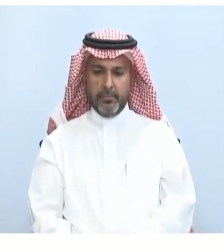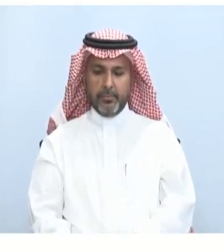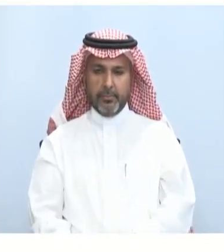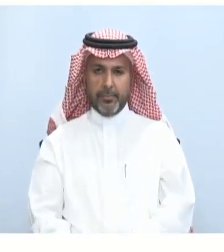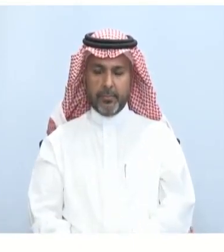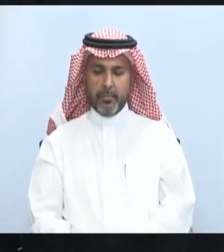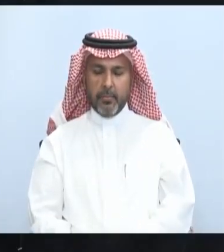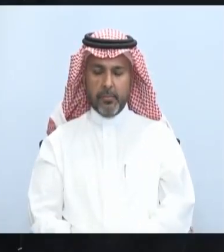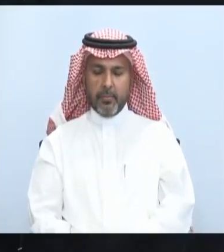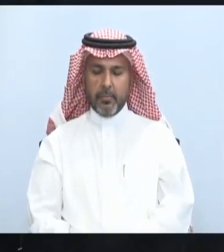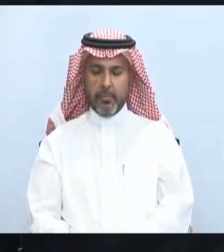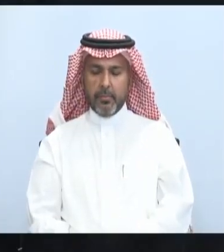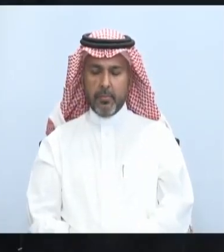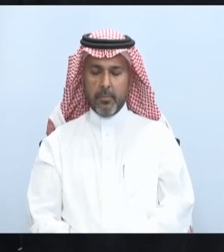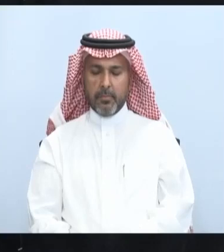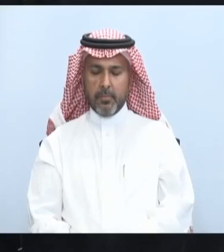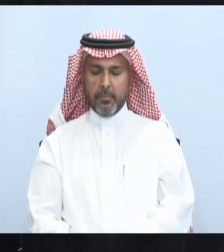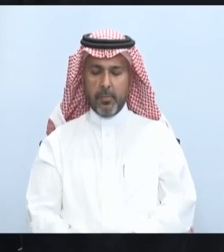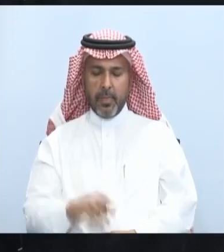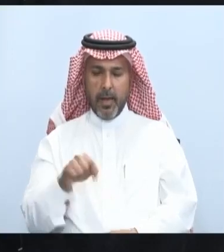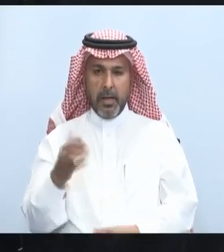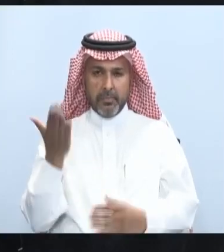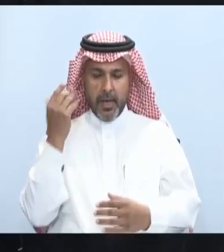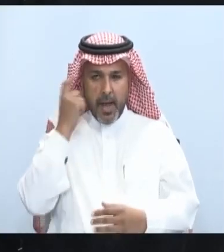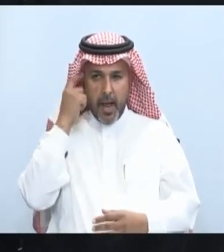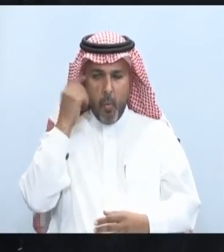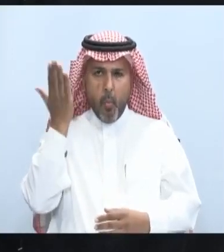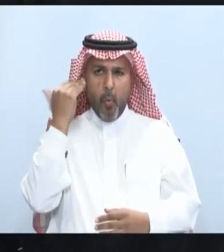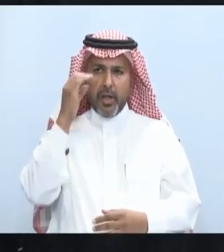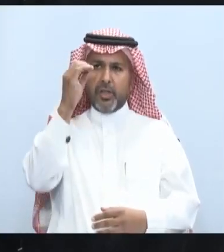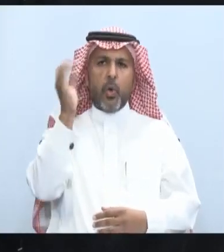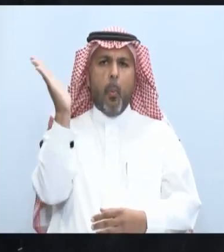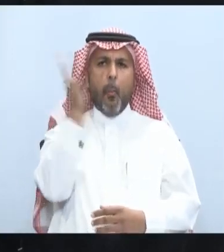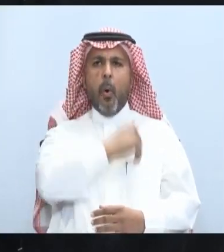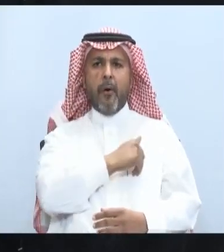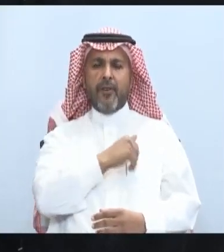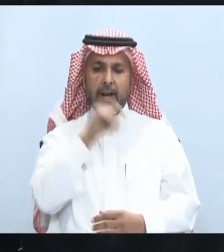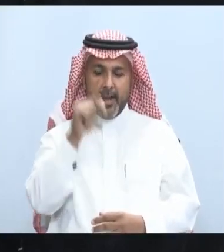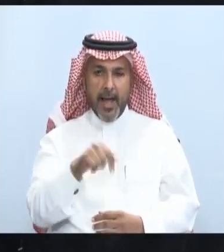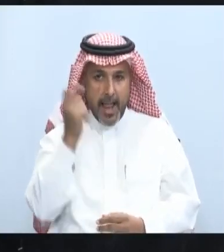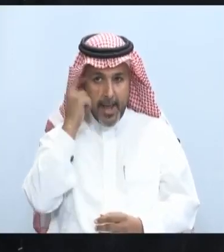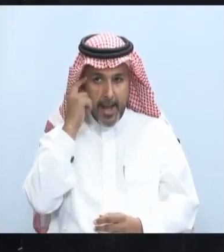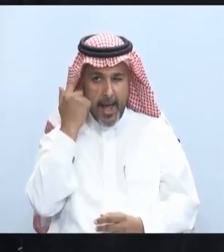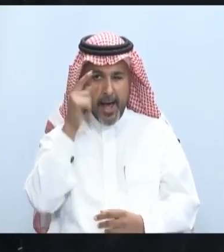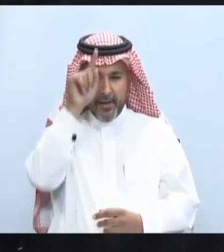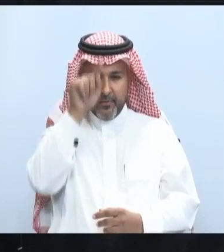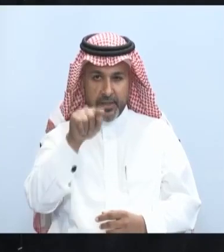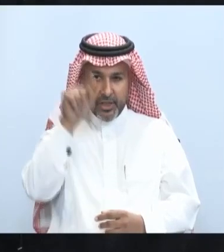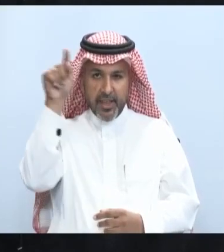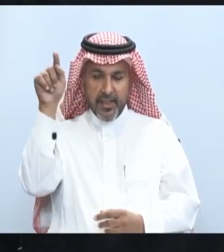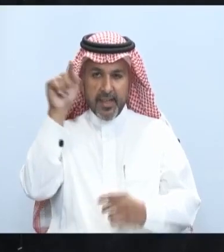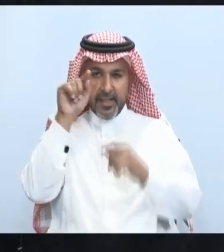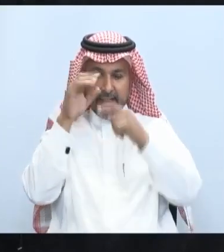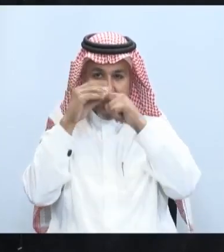معرفه اما اليوم لا خلاص راح نحط له قيمه اسميناها اللي هي العدد التخيلي